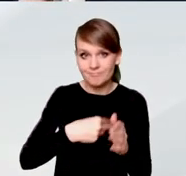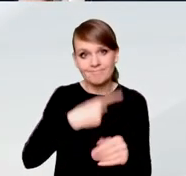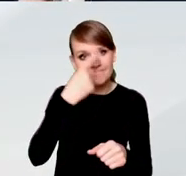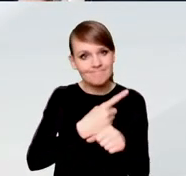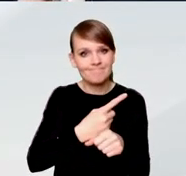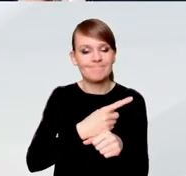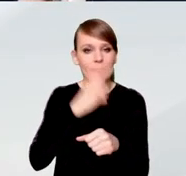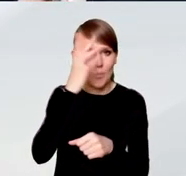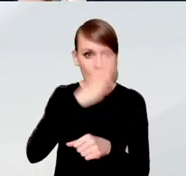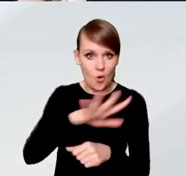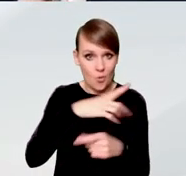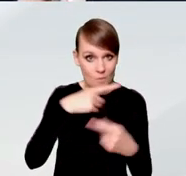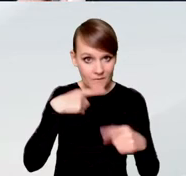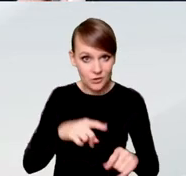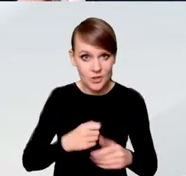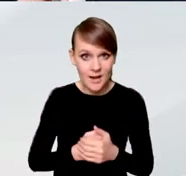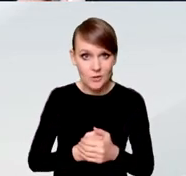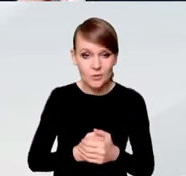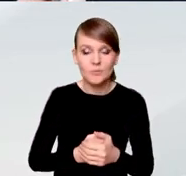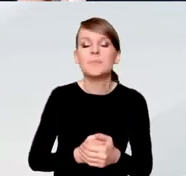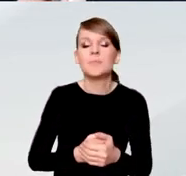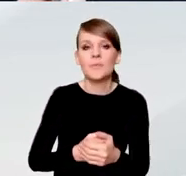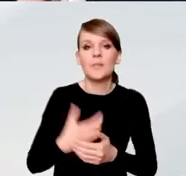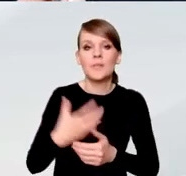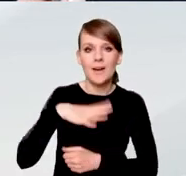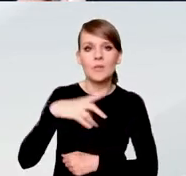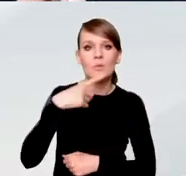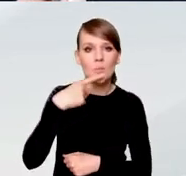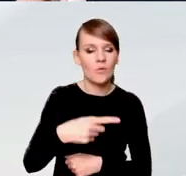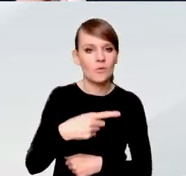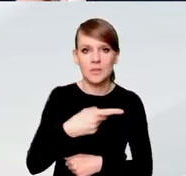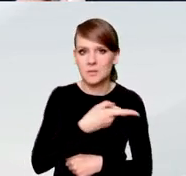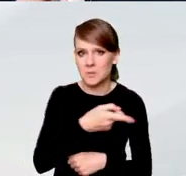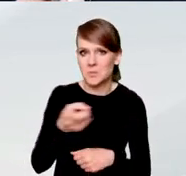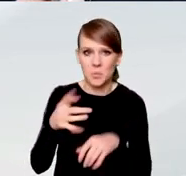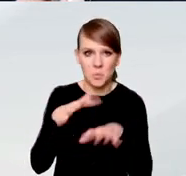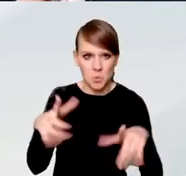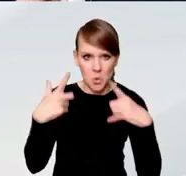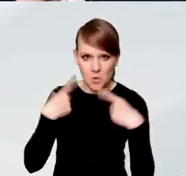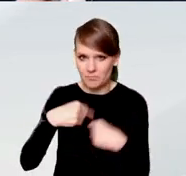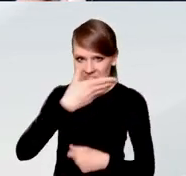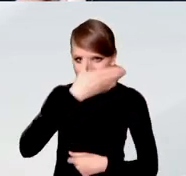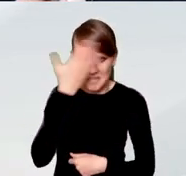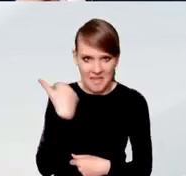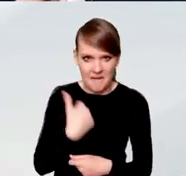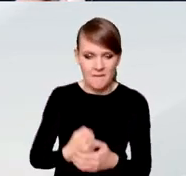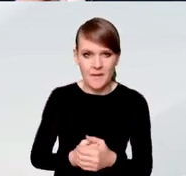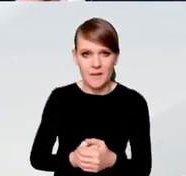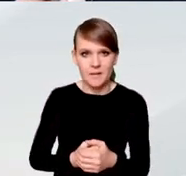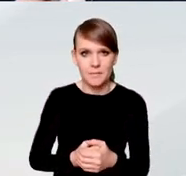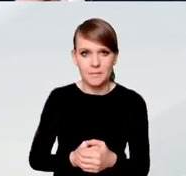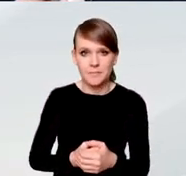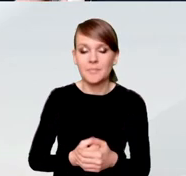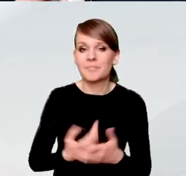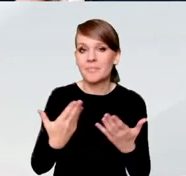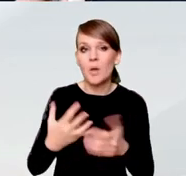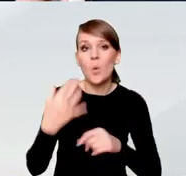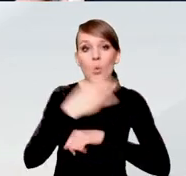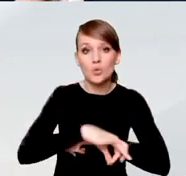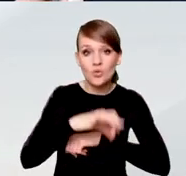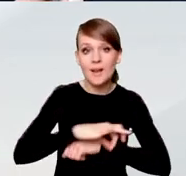tutaj warte podkreślenia jest to, że jest duży poziom niewiedzy wśród pracowników, bo jeżeli chodzi o uczelnie